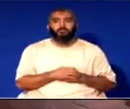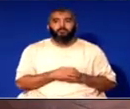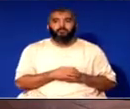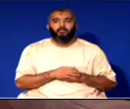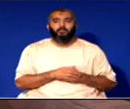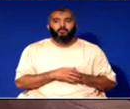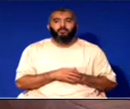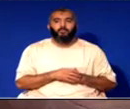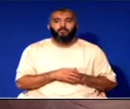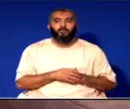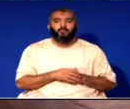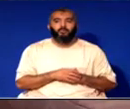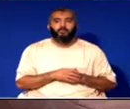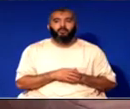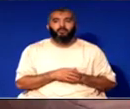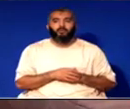للسائلة الفاضلة،